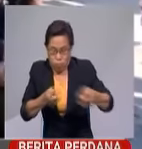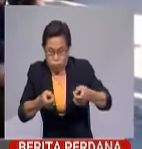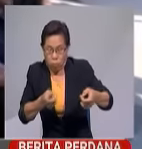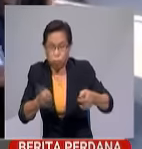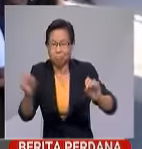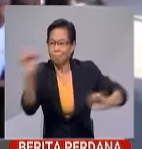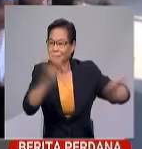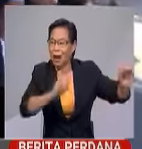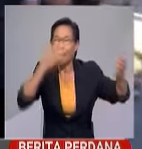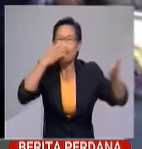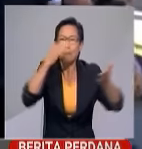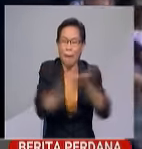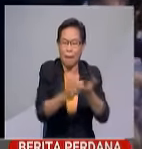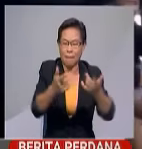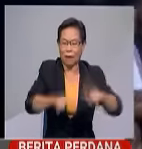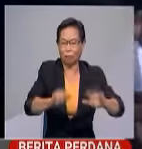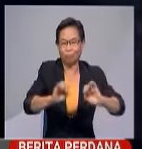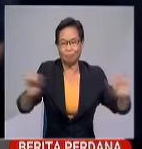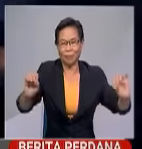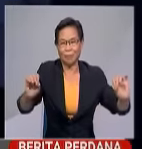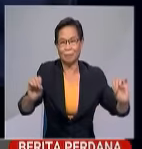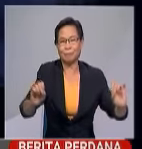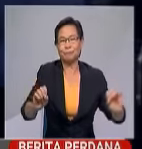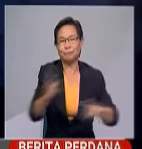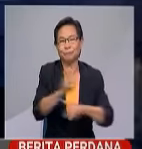supaya tiada kejadian buruk berlaku.